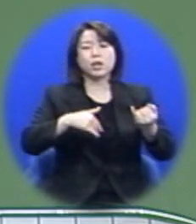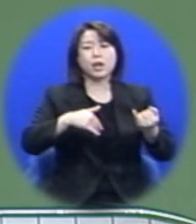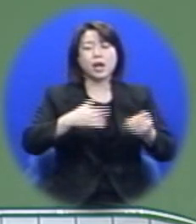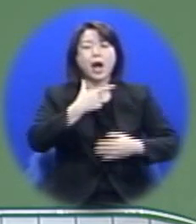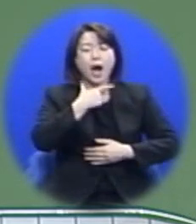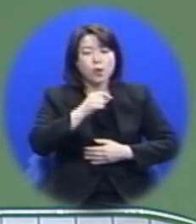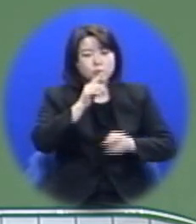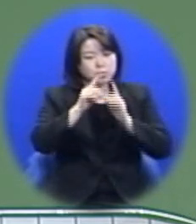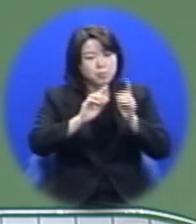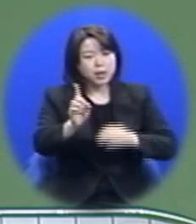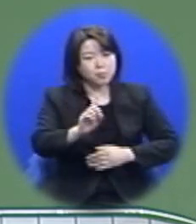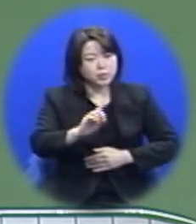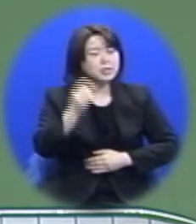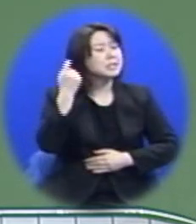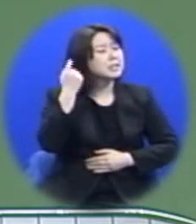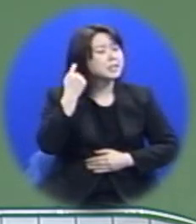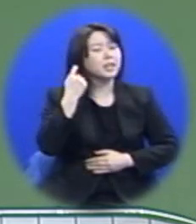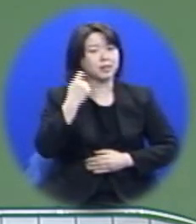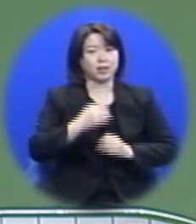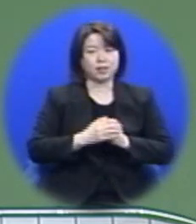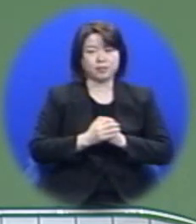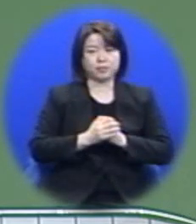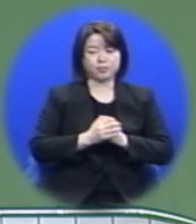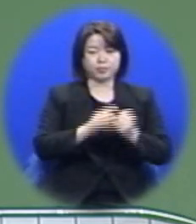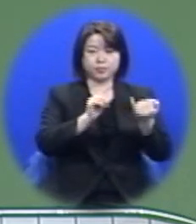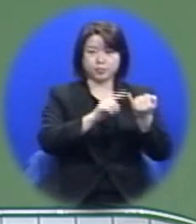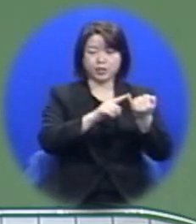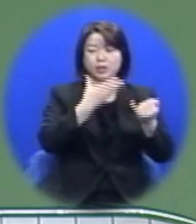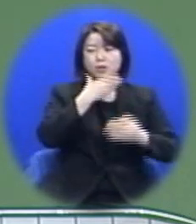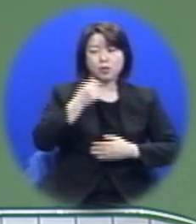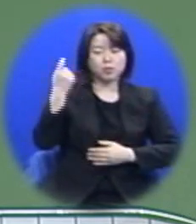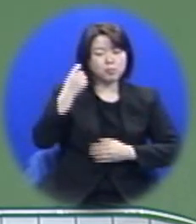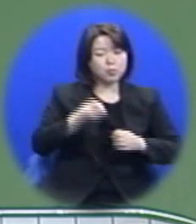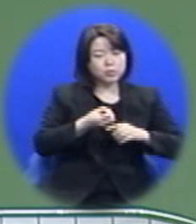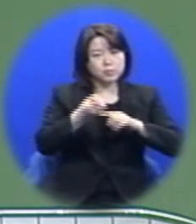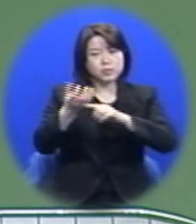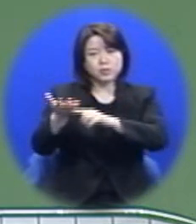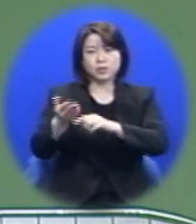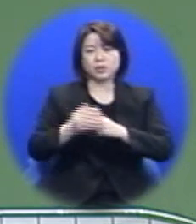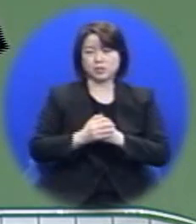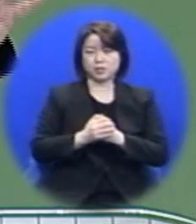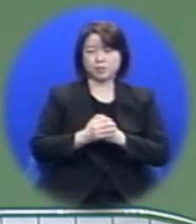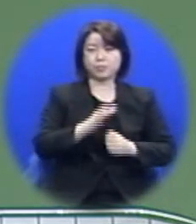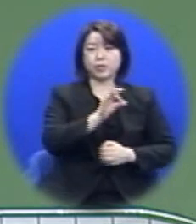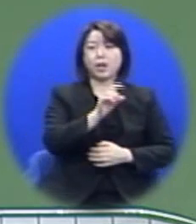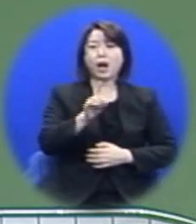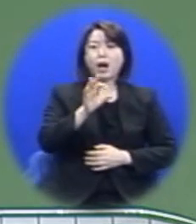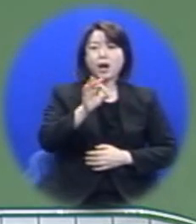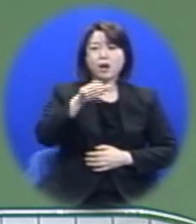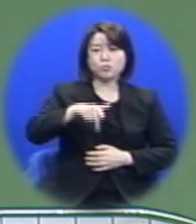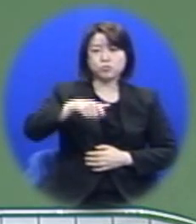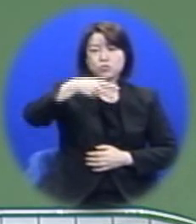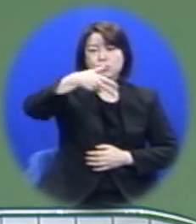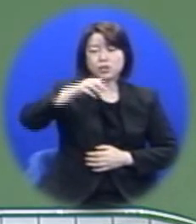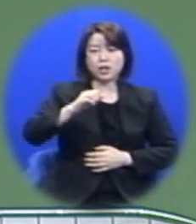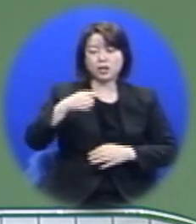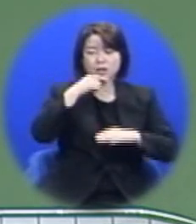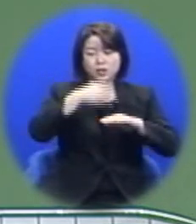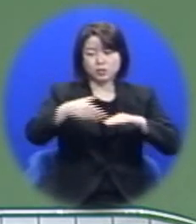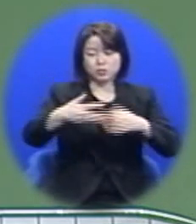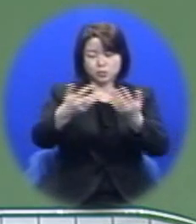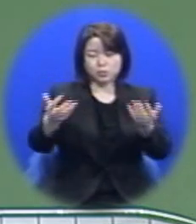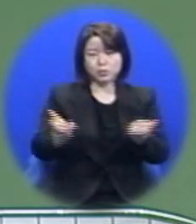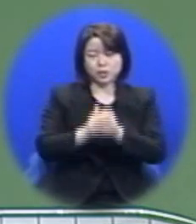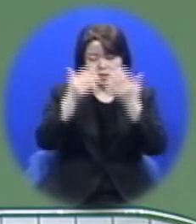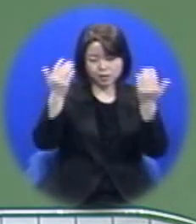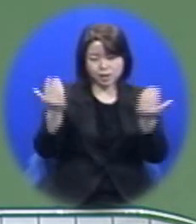듣겠다 그랬습니다. 복음을 전했습니다. 아홉 가족이 다 예수님을 영접했습니다.